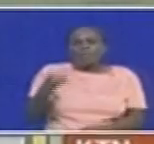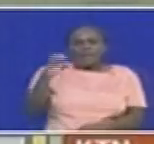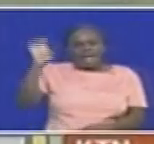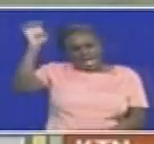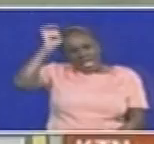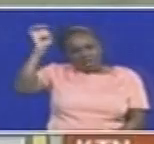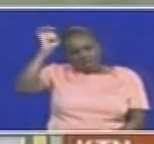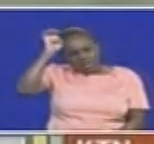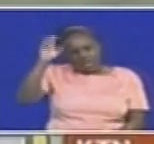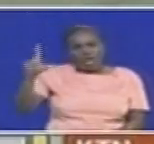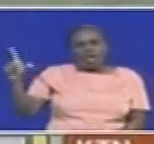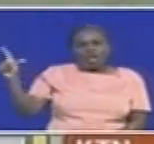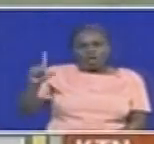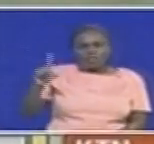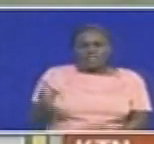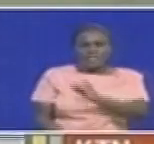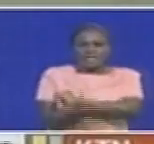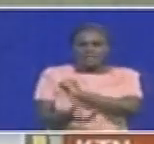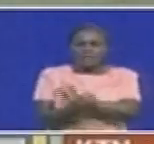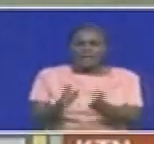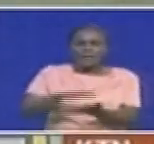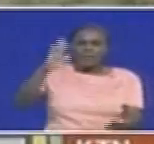Eldoret. Lofty Matambo na maelezo zaidi.